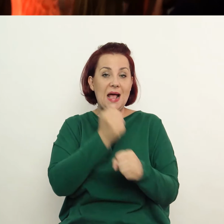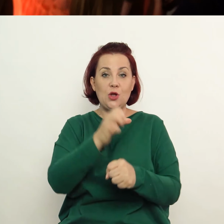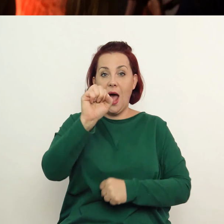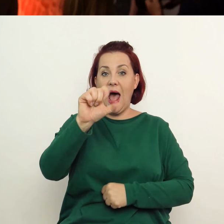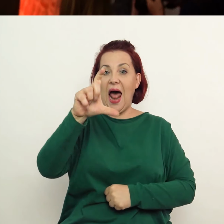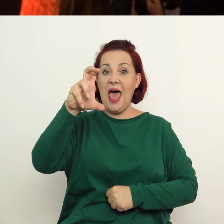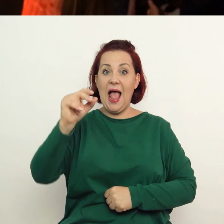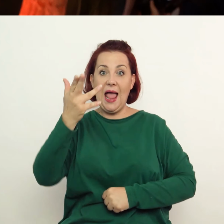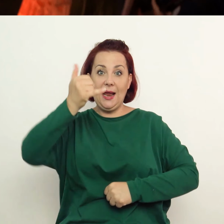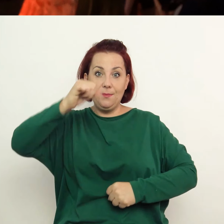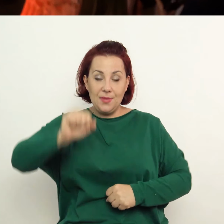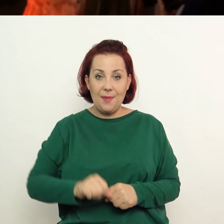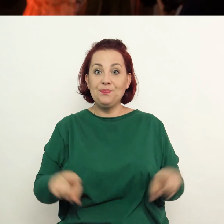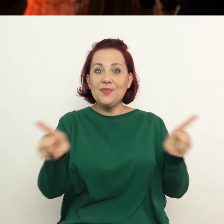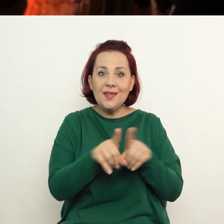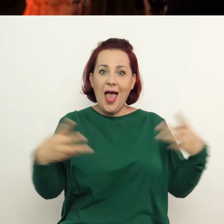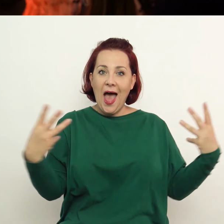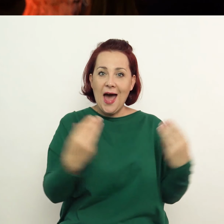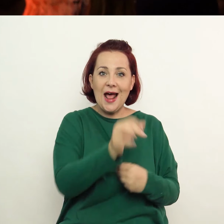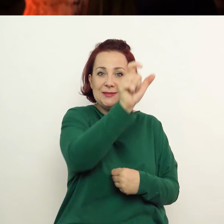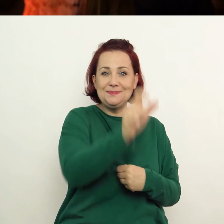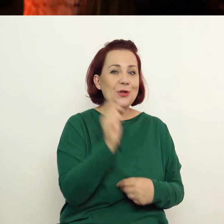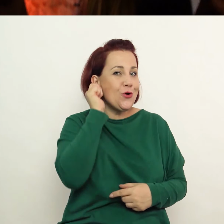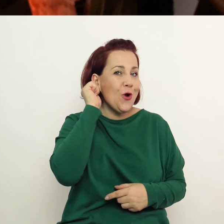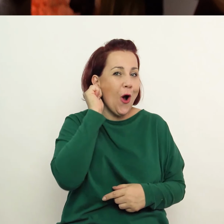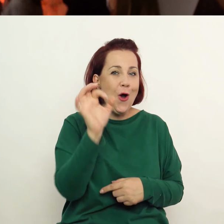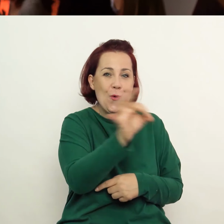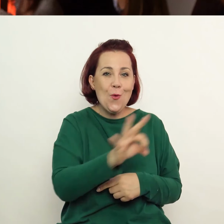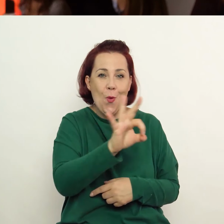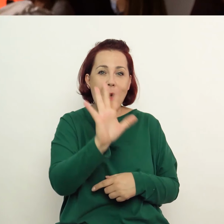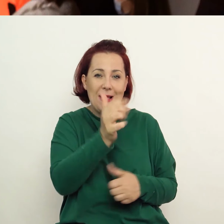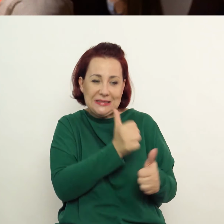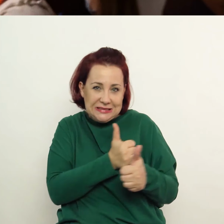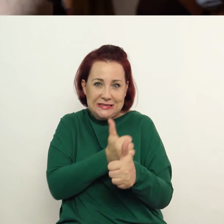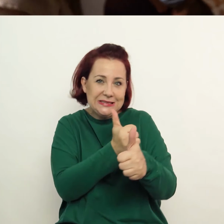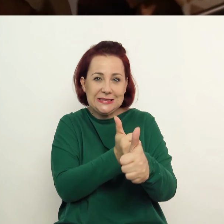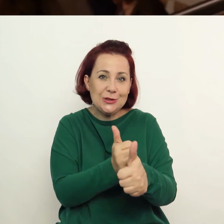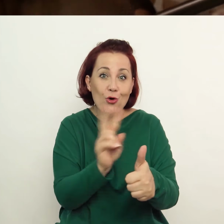alchemiczną i będziemy gonili razem z kucharką koguta,